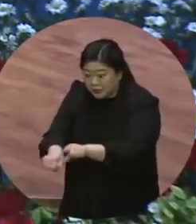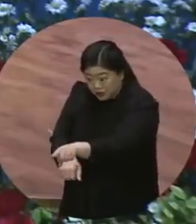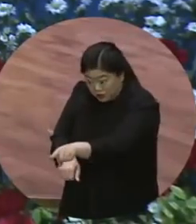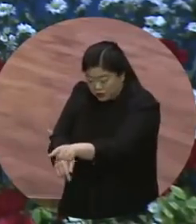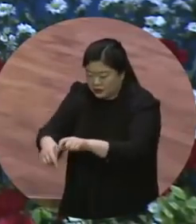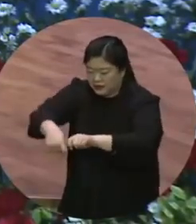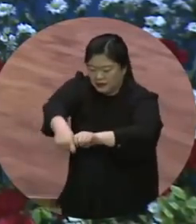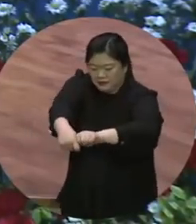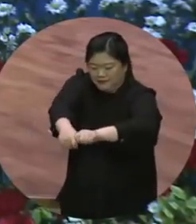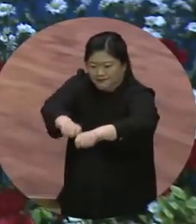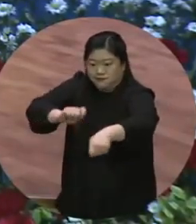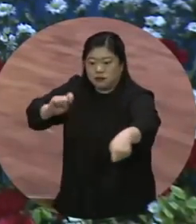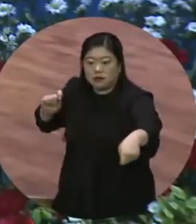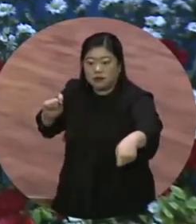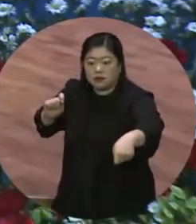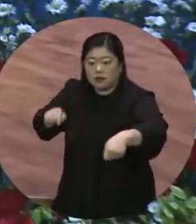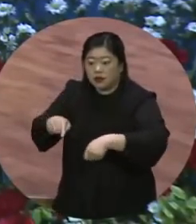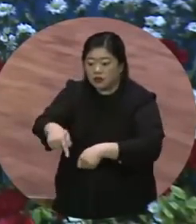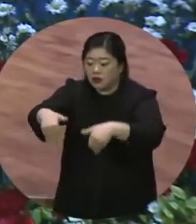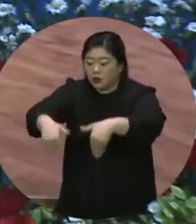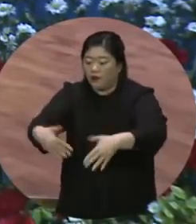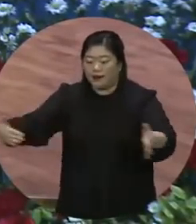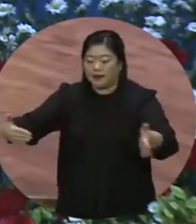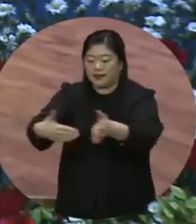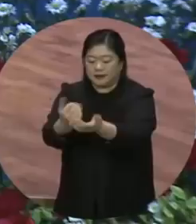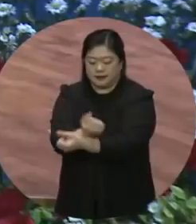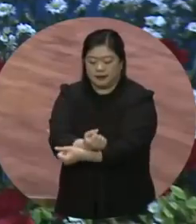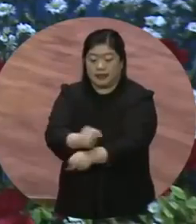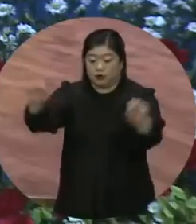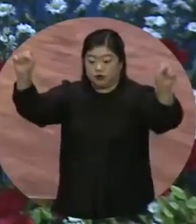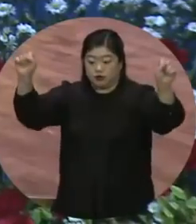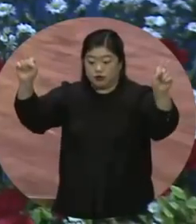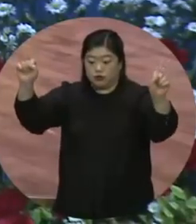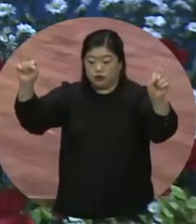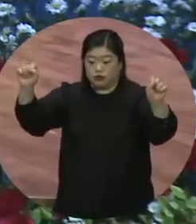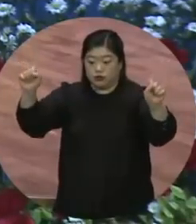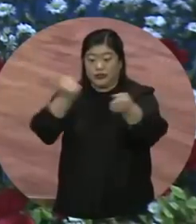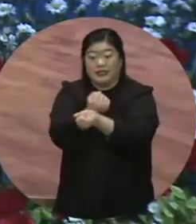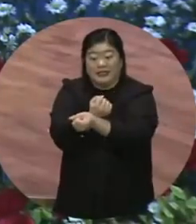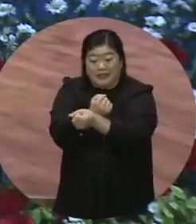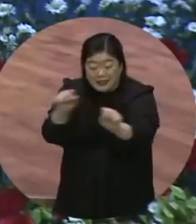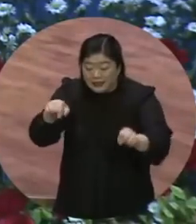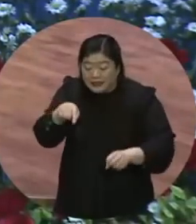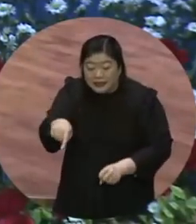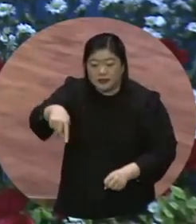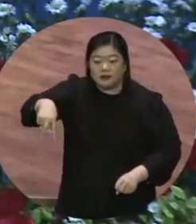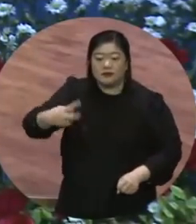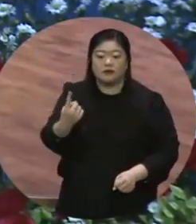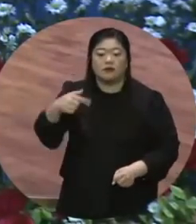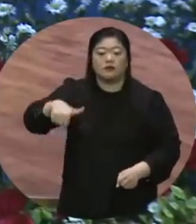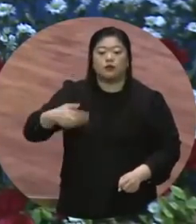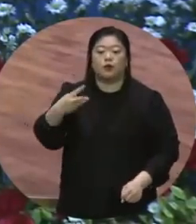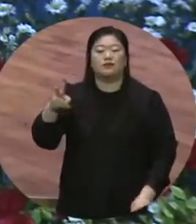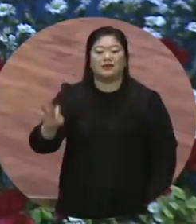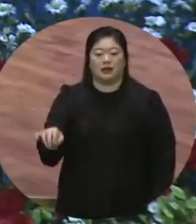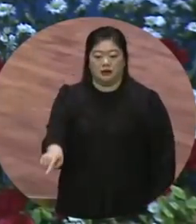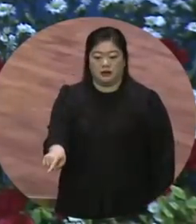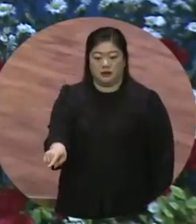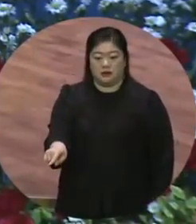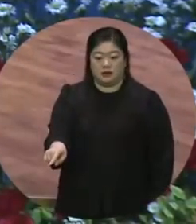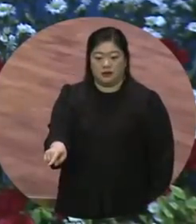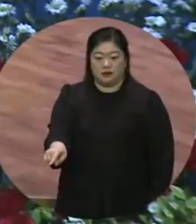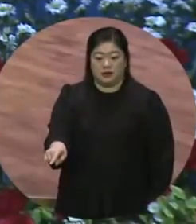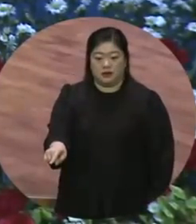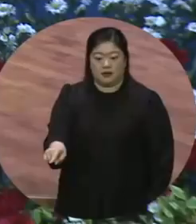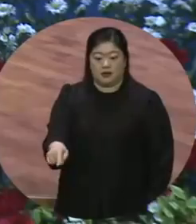넌 자유야. 이제부터 너 노예 아니니까 마음대로 살아. 자유를 선언해 주는 것이 바로 여기서 말하는